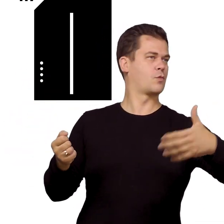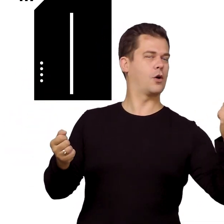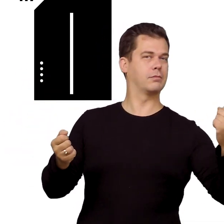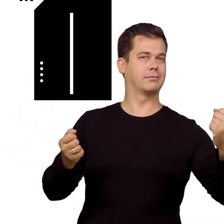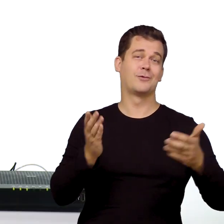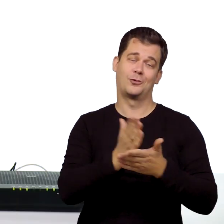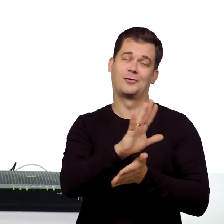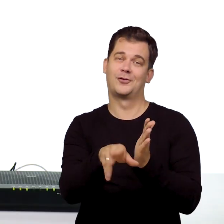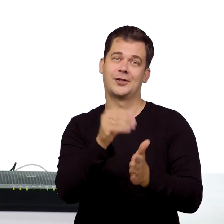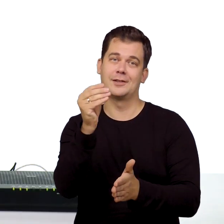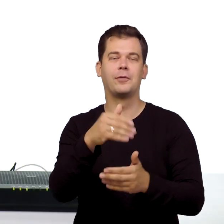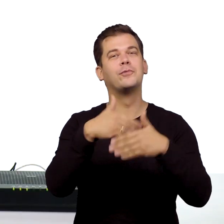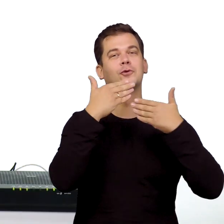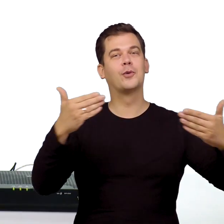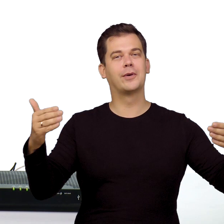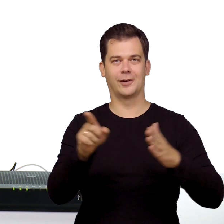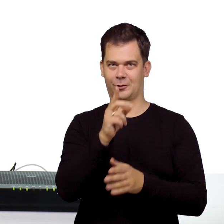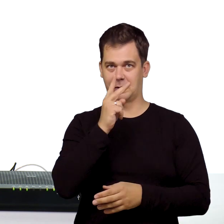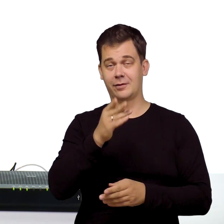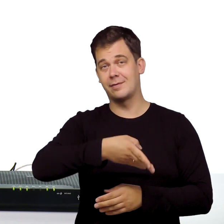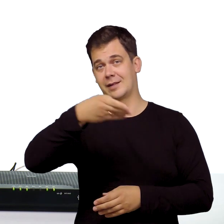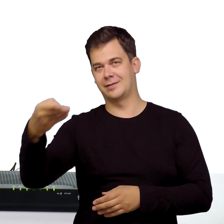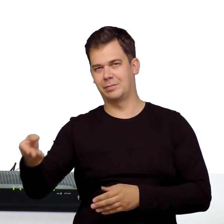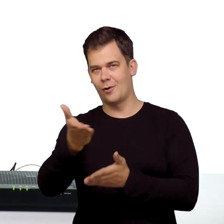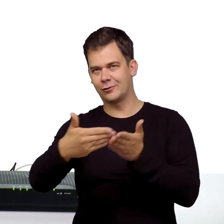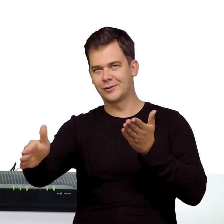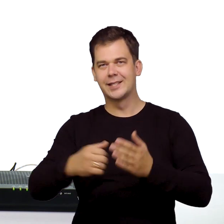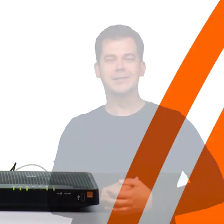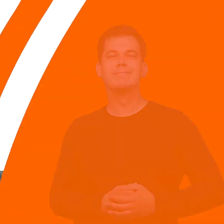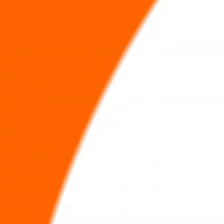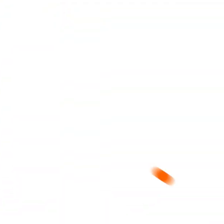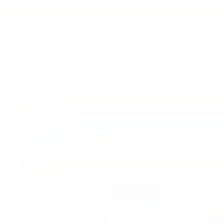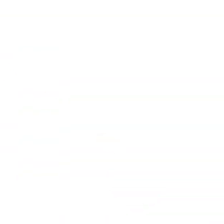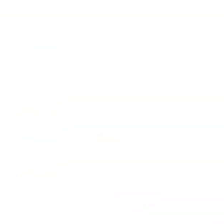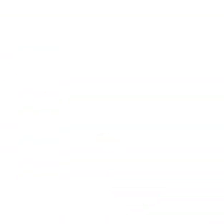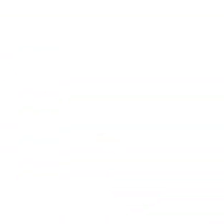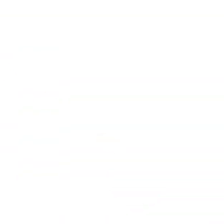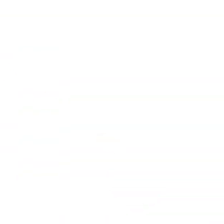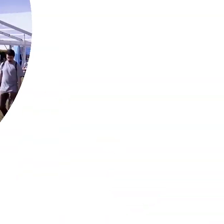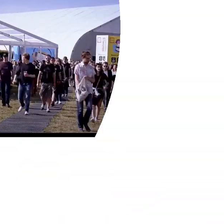miejscu. I to by było na tyle. Dziękuję i do zobaczenia w kolejnym odcinku.